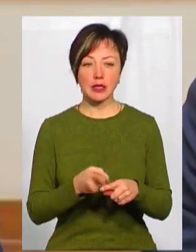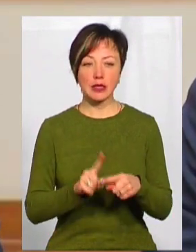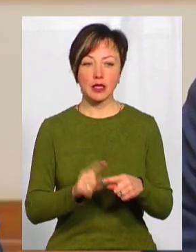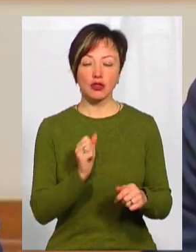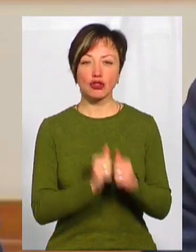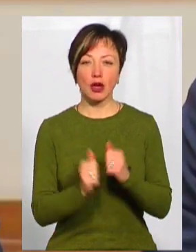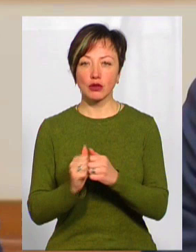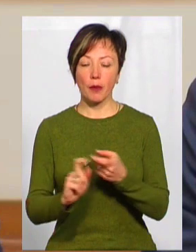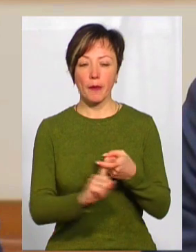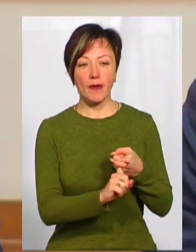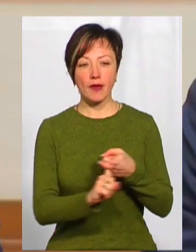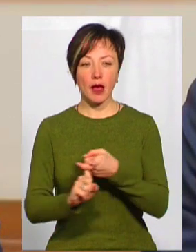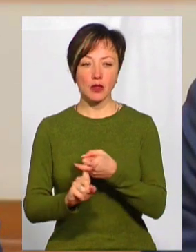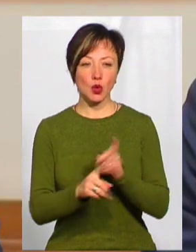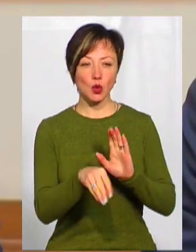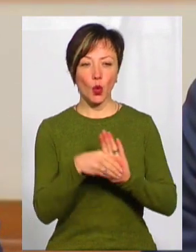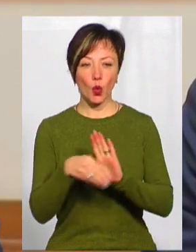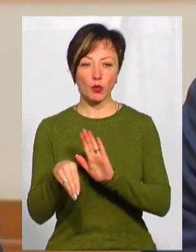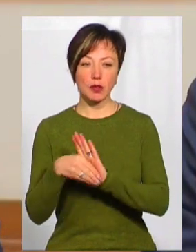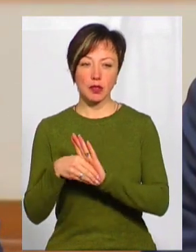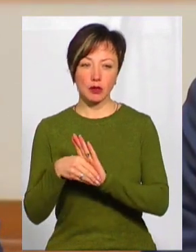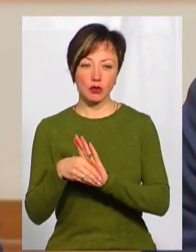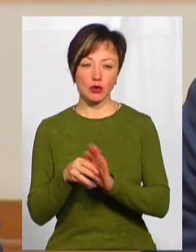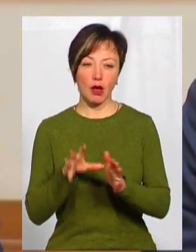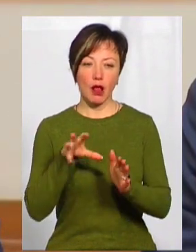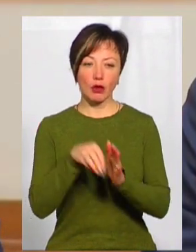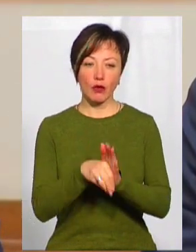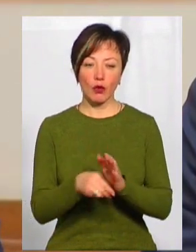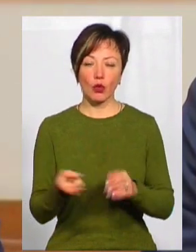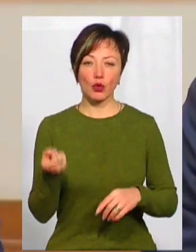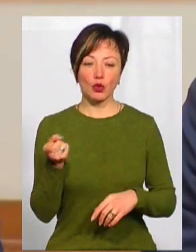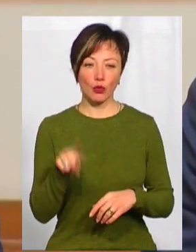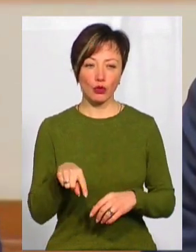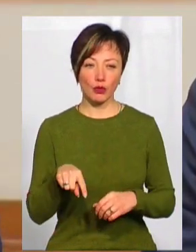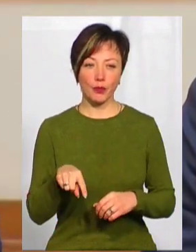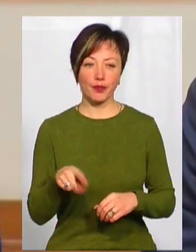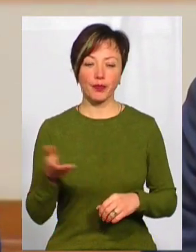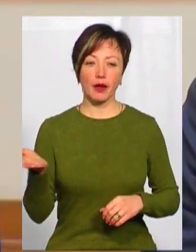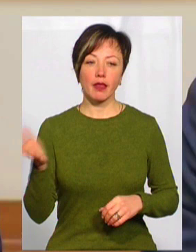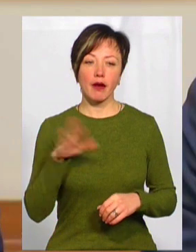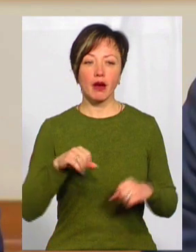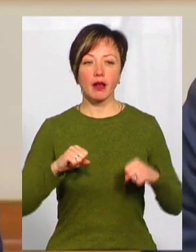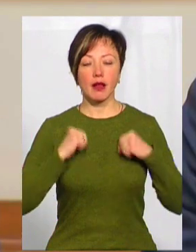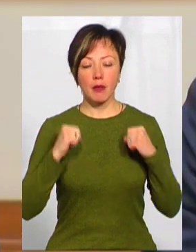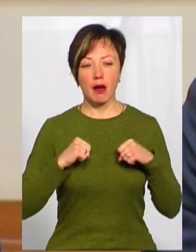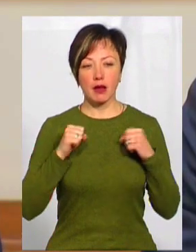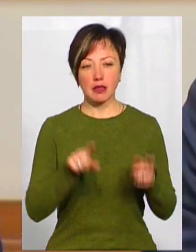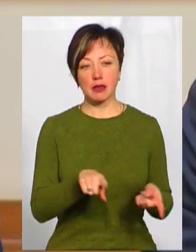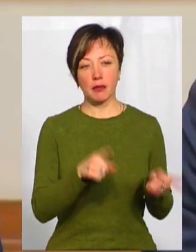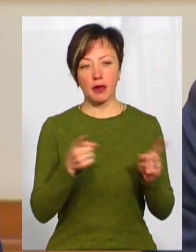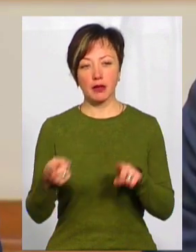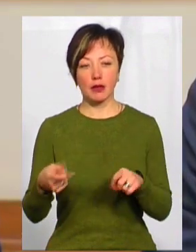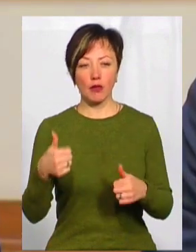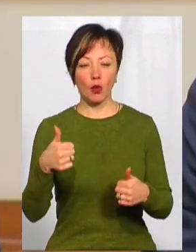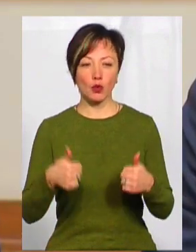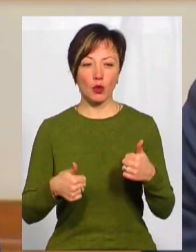часто пов'язано з корупційною складовою. Тому давайте намагатися перейти в